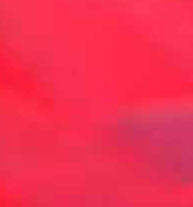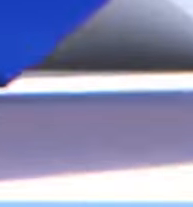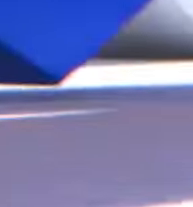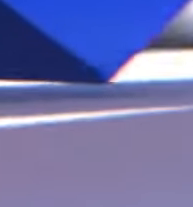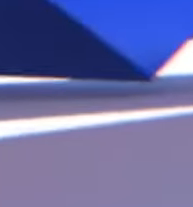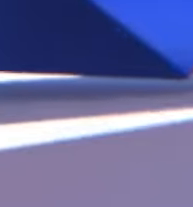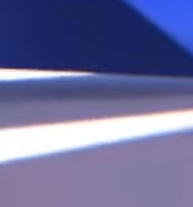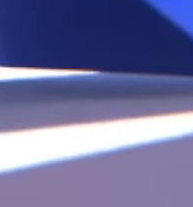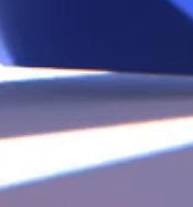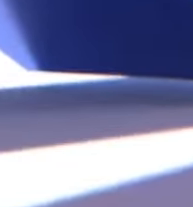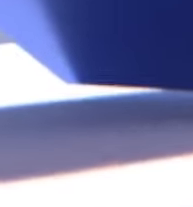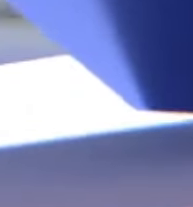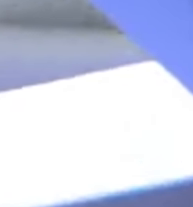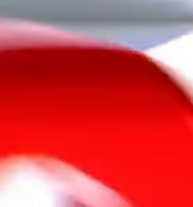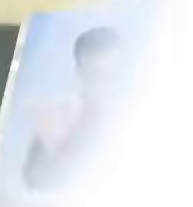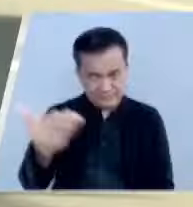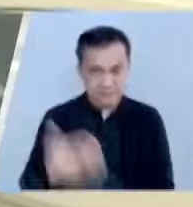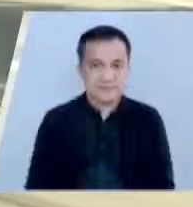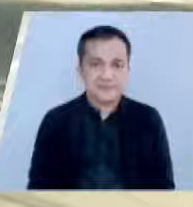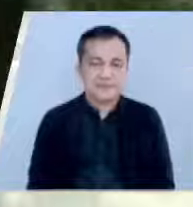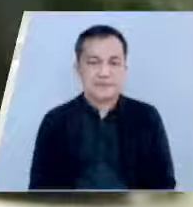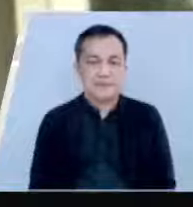Cruz.